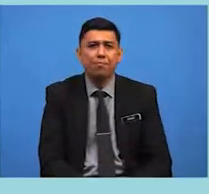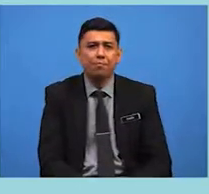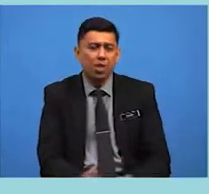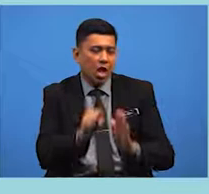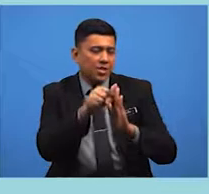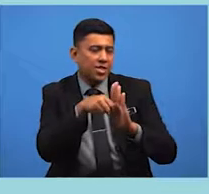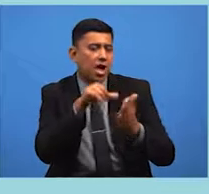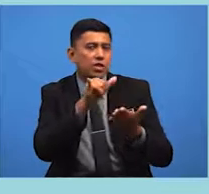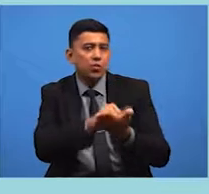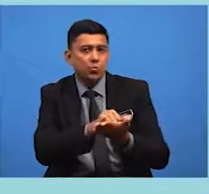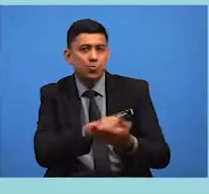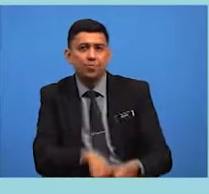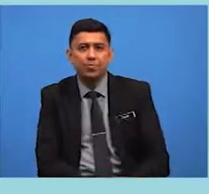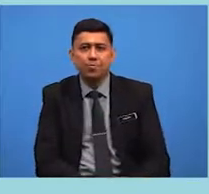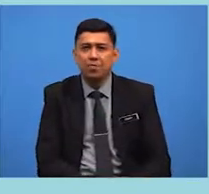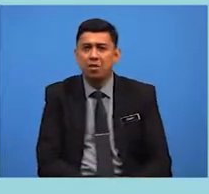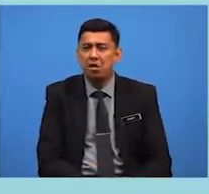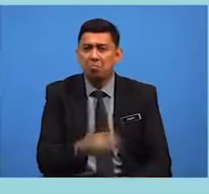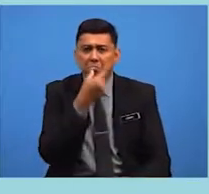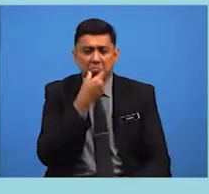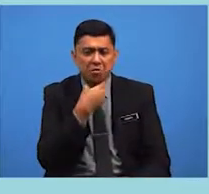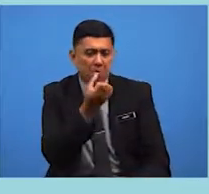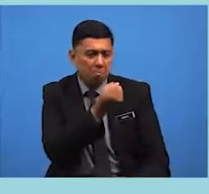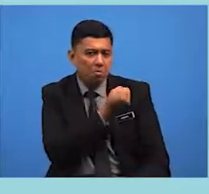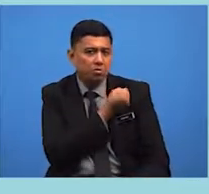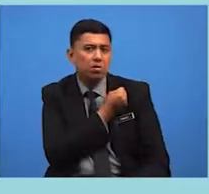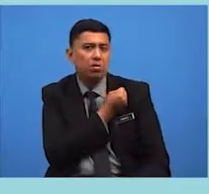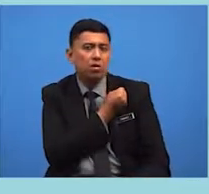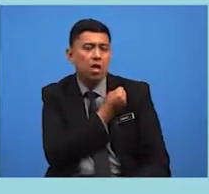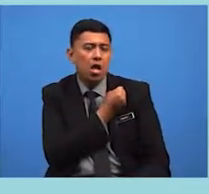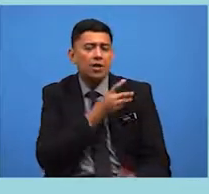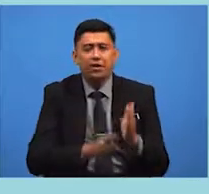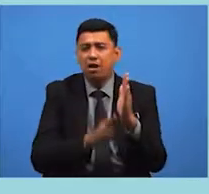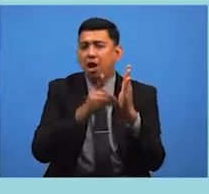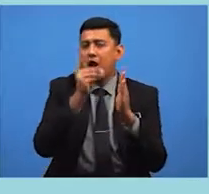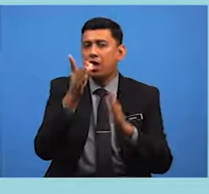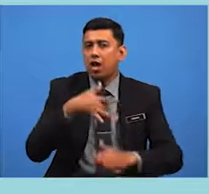Saat itu, sebab menyentap dahan kalbu.